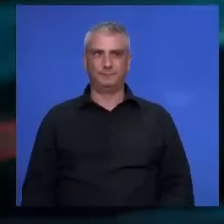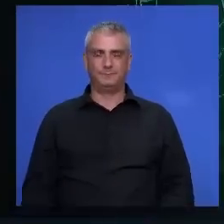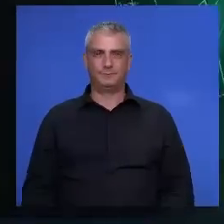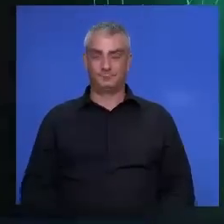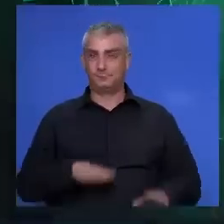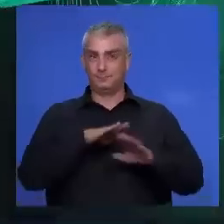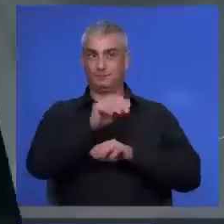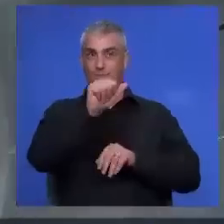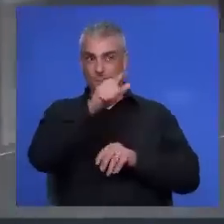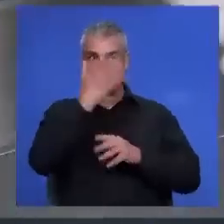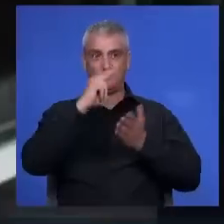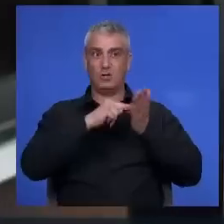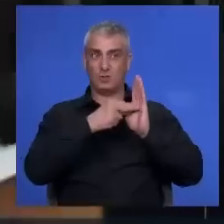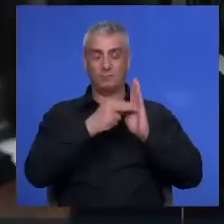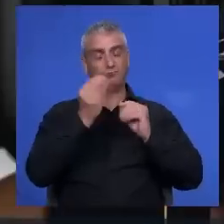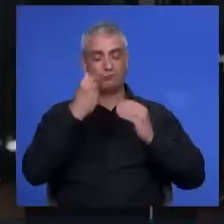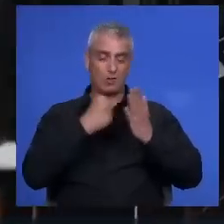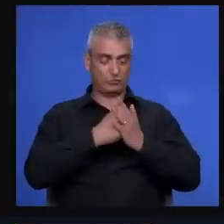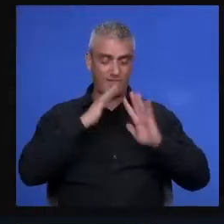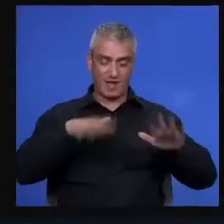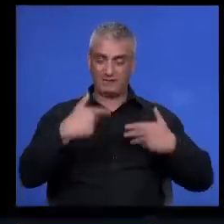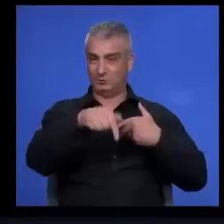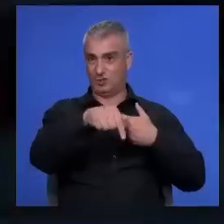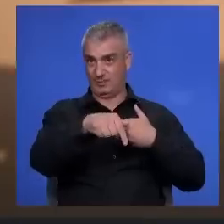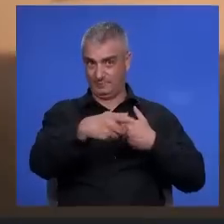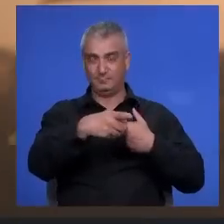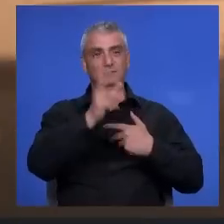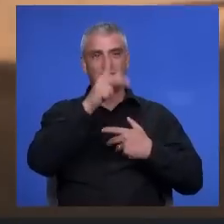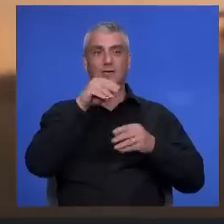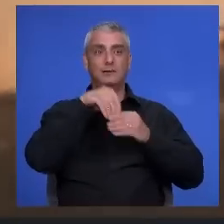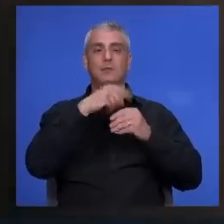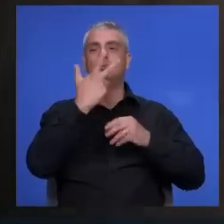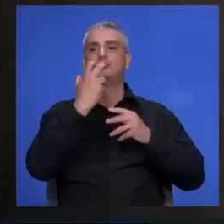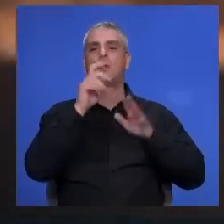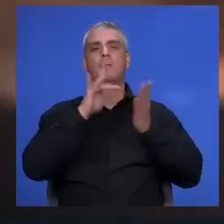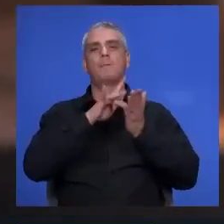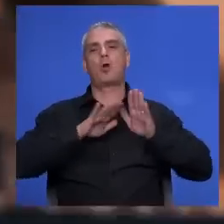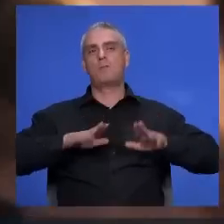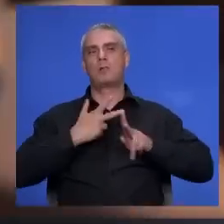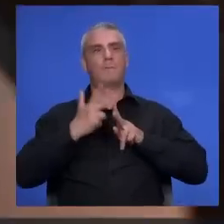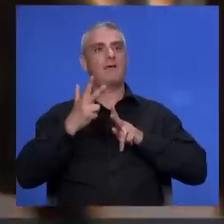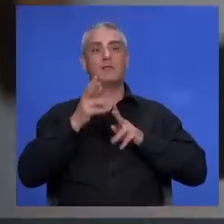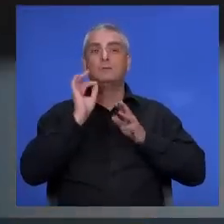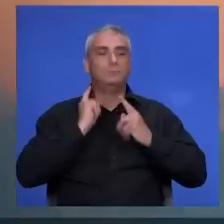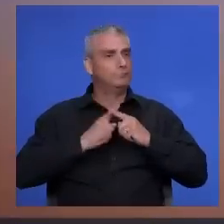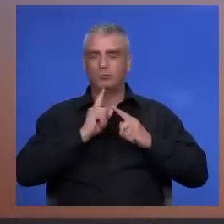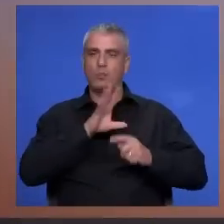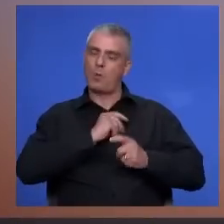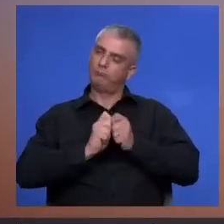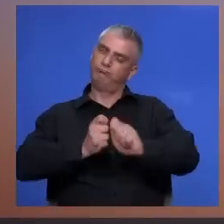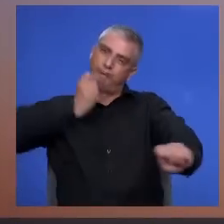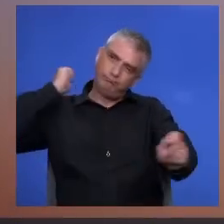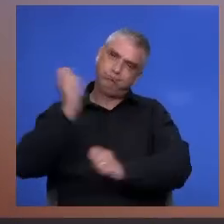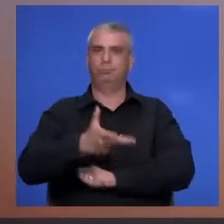מטוס האוברצ'ר, שלפי התוכניות יצא אל השוק עד סוף העשור, צפוי להכיל 80 מקומות בלבד ונועד בדיוק בשביל מי שמוכן